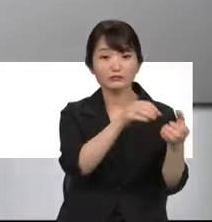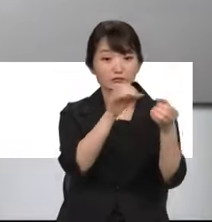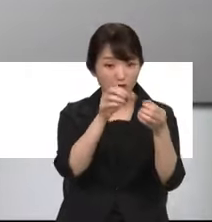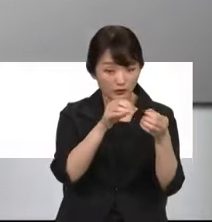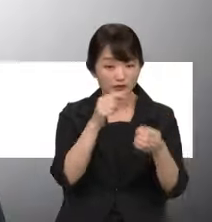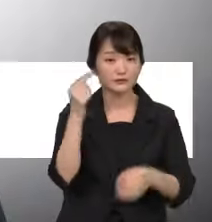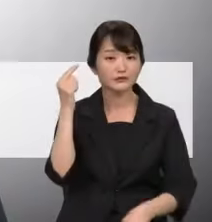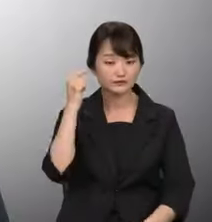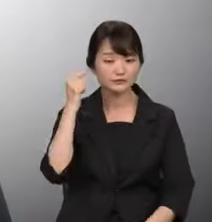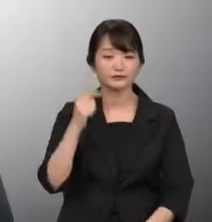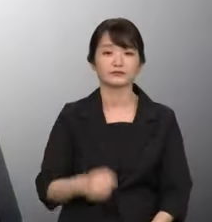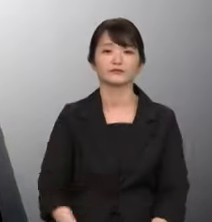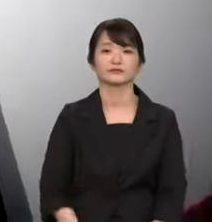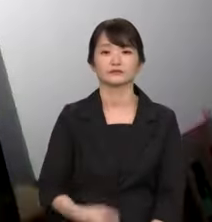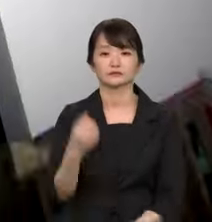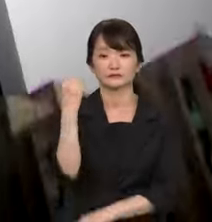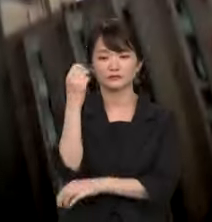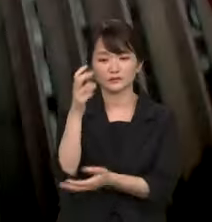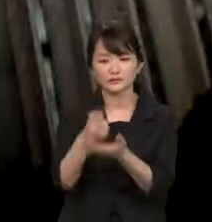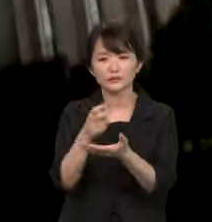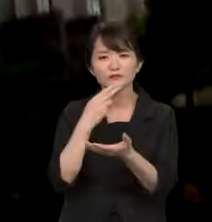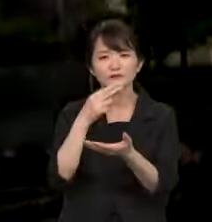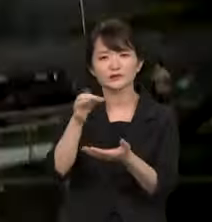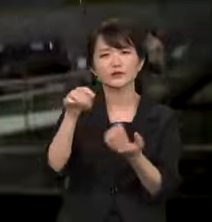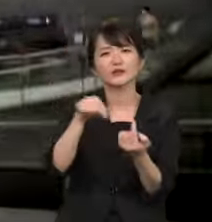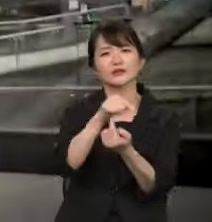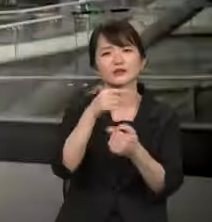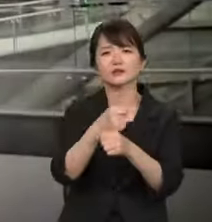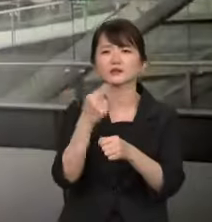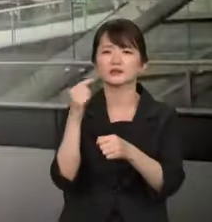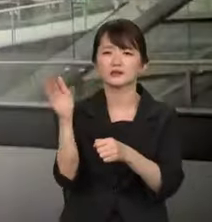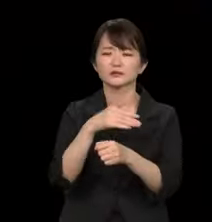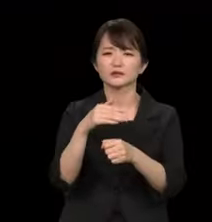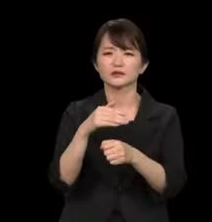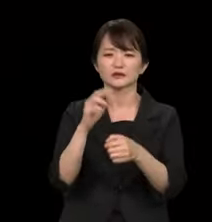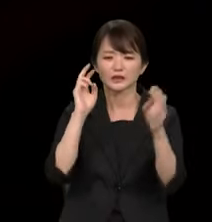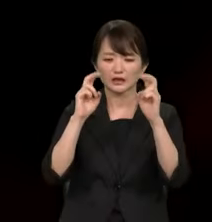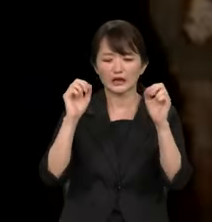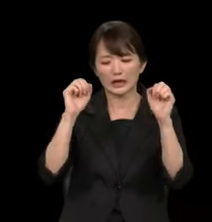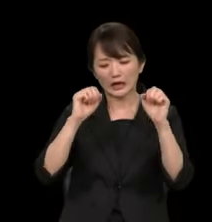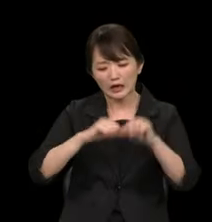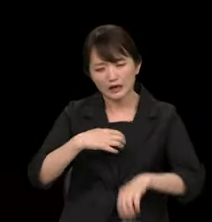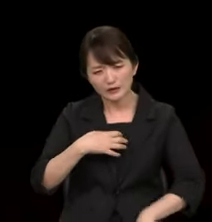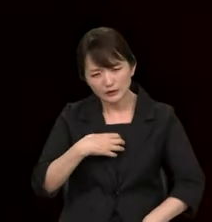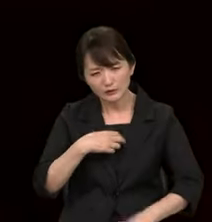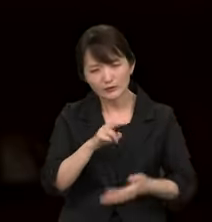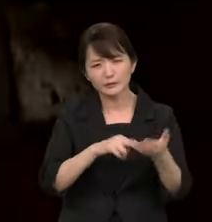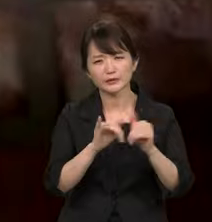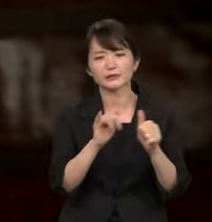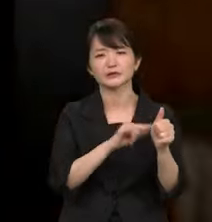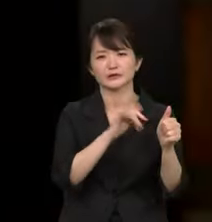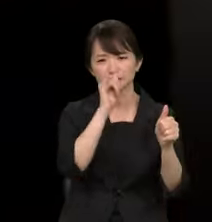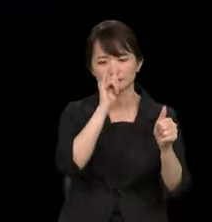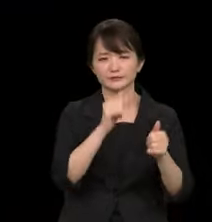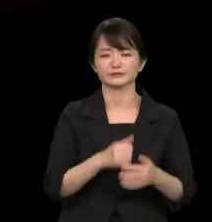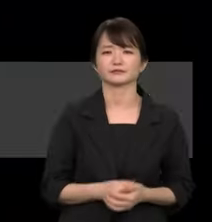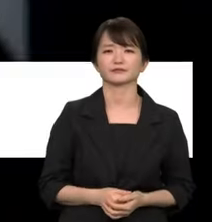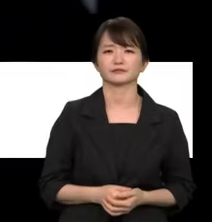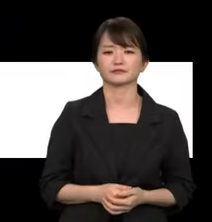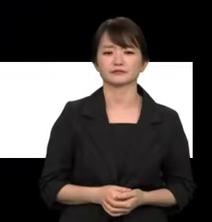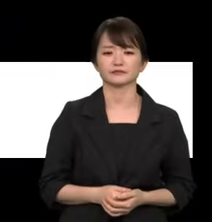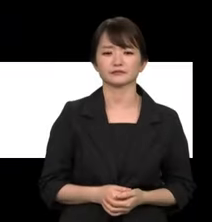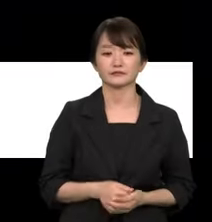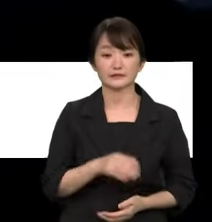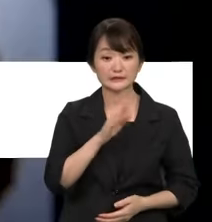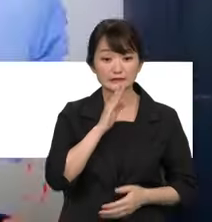걸 제가 들었어요. 원칙도 없는 자금운용에 지난해부터 이미 도산 위기에 몰린 판매자도 있습니다. 진짜로